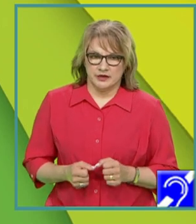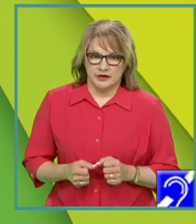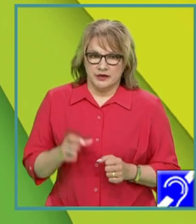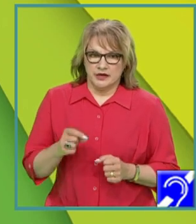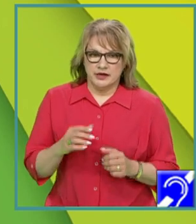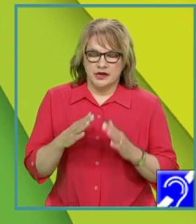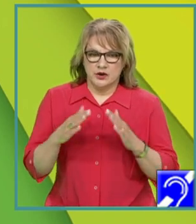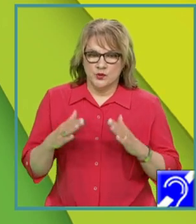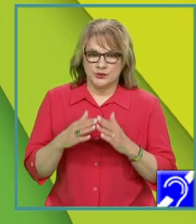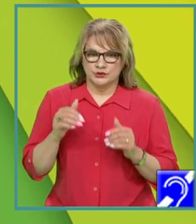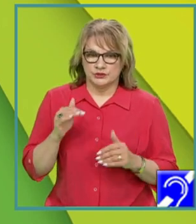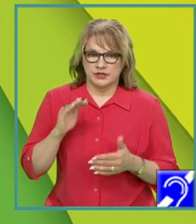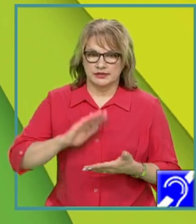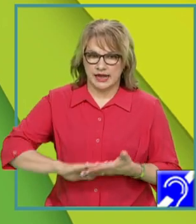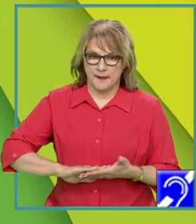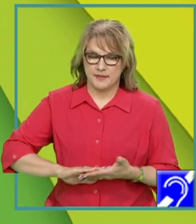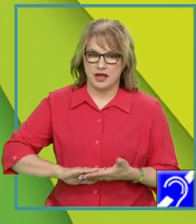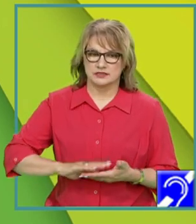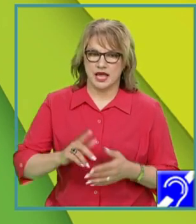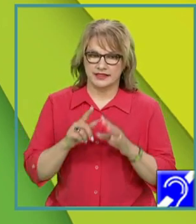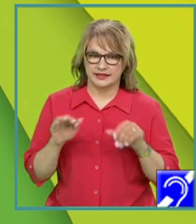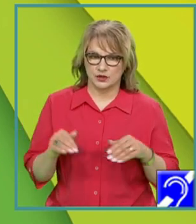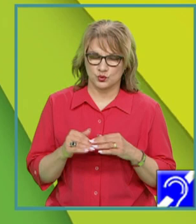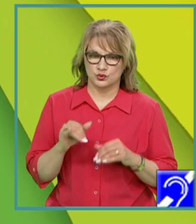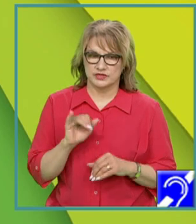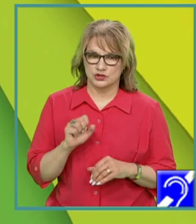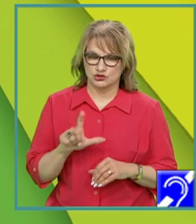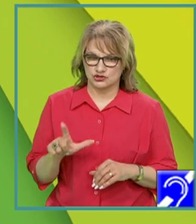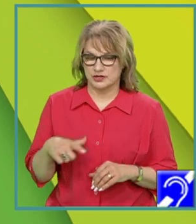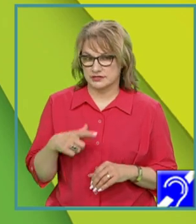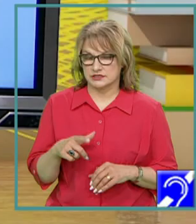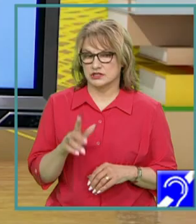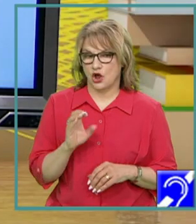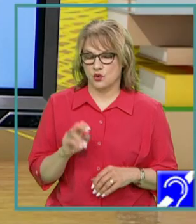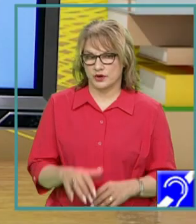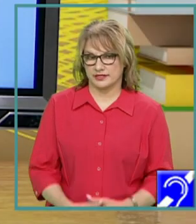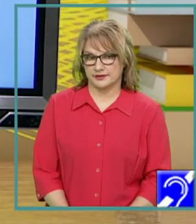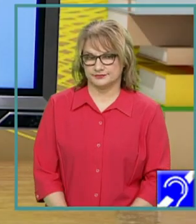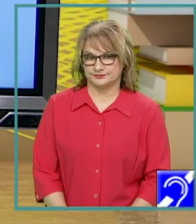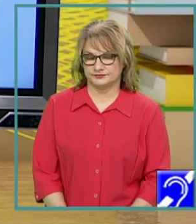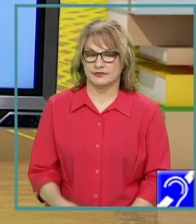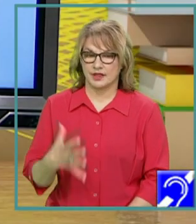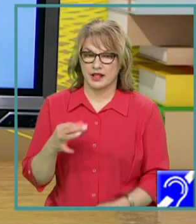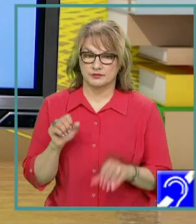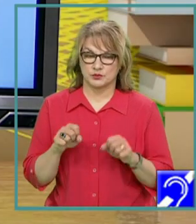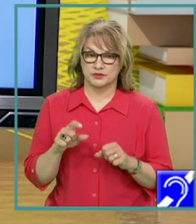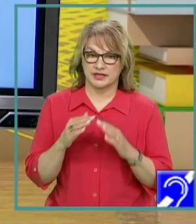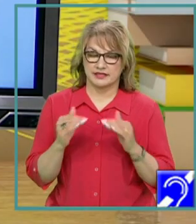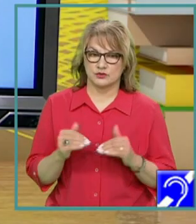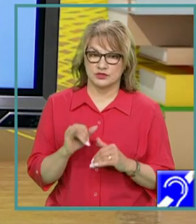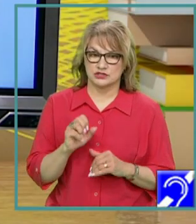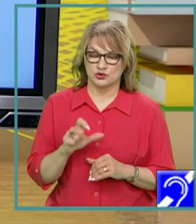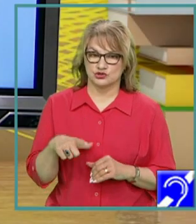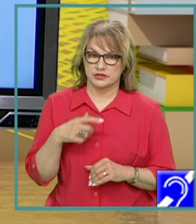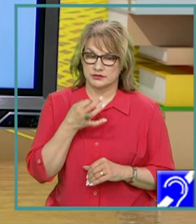că unghiurile de la baza triunghiului isoscel sunt congruențe cu altă proprietate a triunghiului isoscel ne